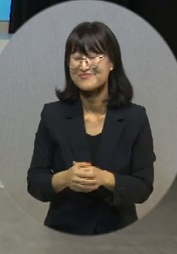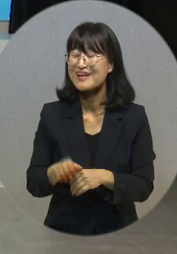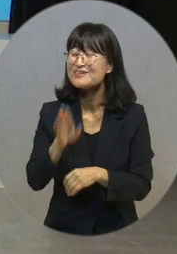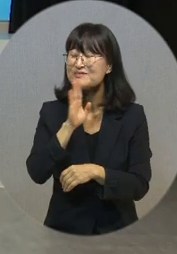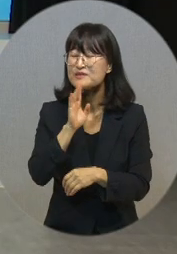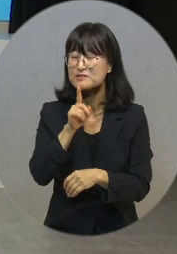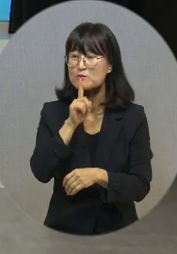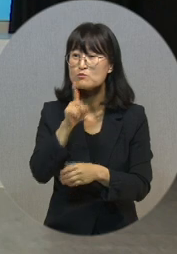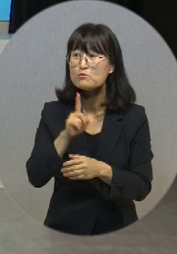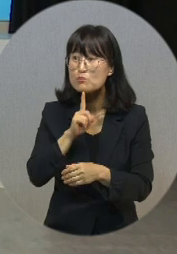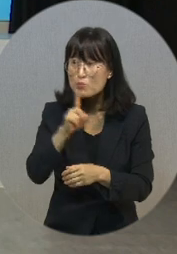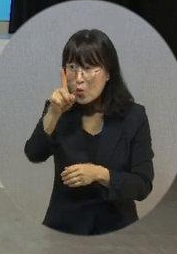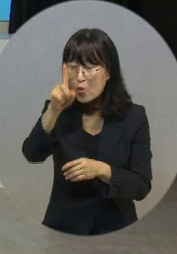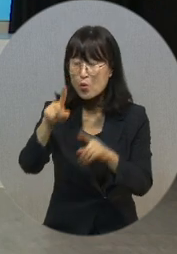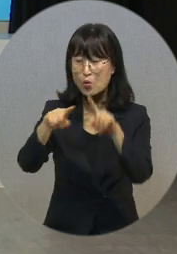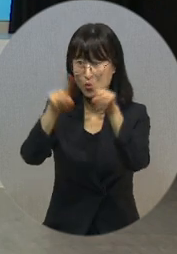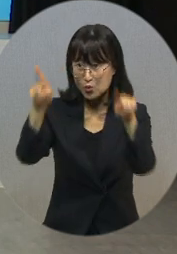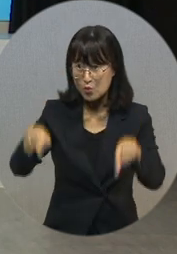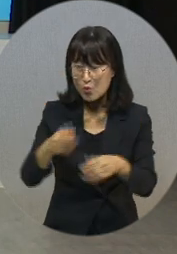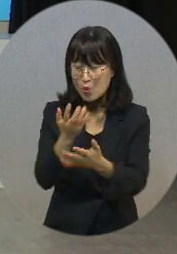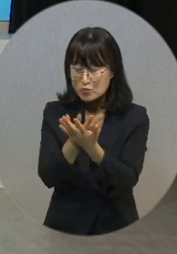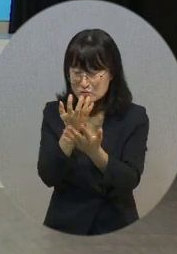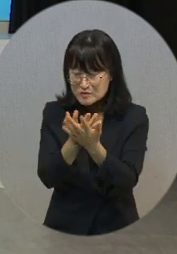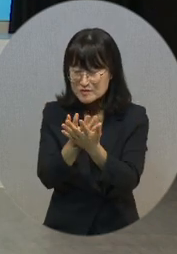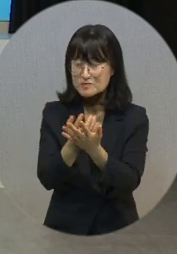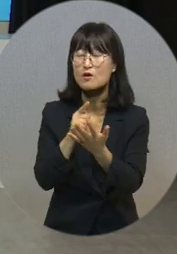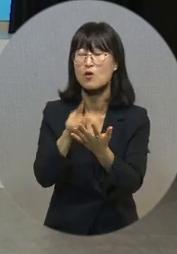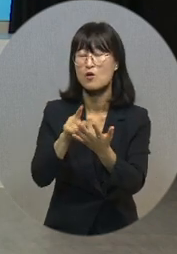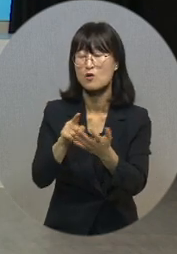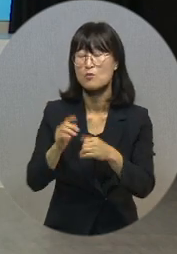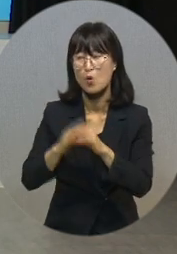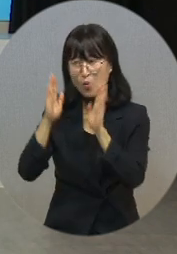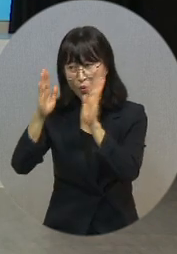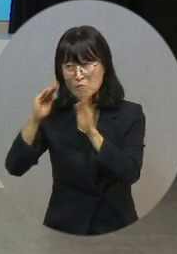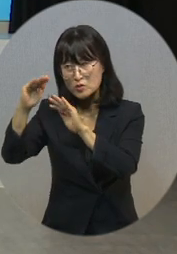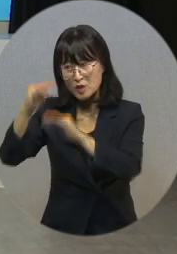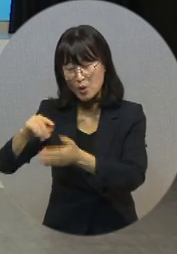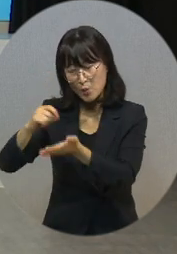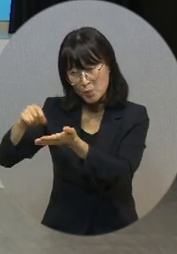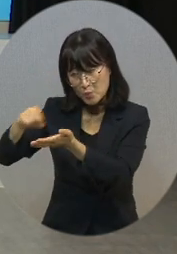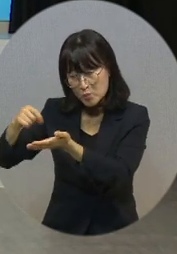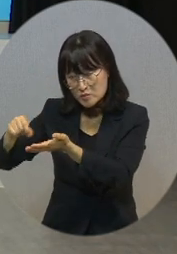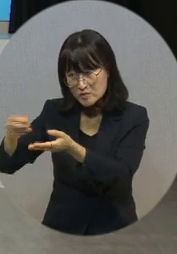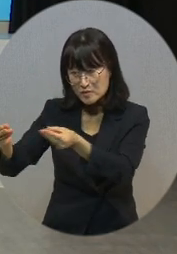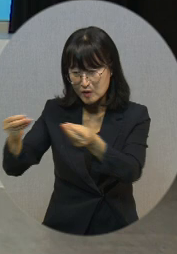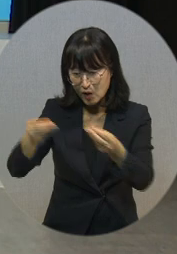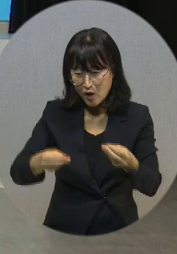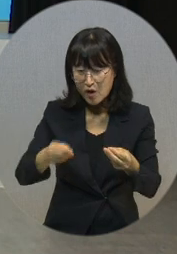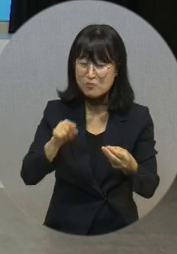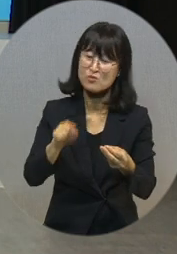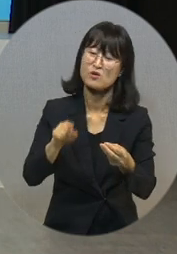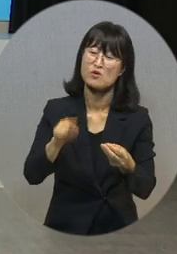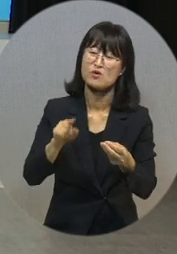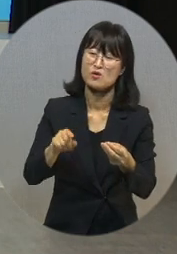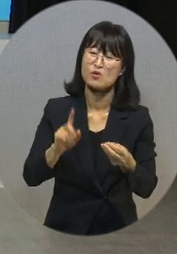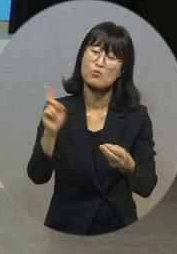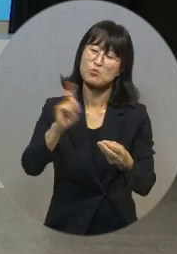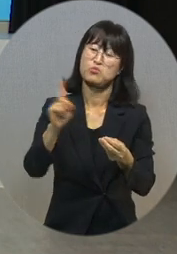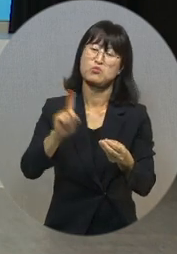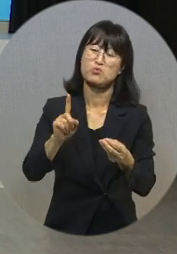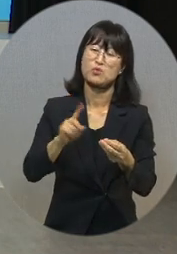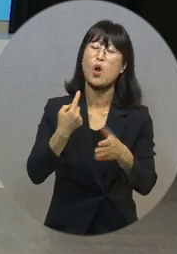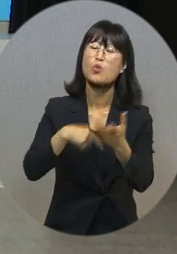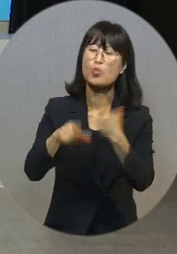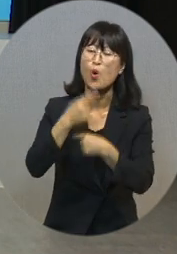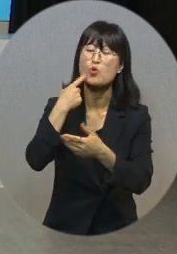또 아니면 공부하신 부분들을 그렇게 이제 적어 오실 때는 제가 이 부분은 왜 이렇게 적으셨어요? 말씀드리고 더